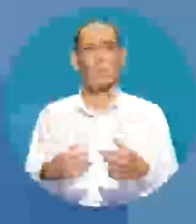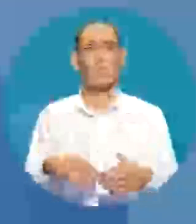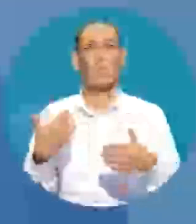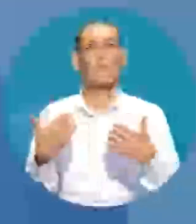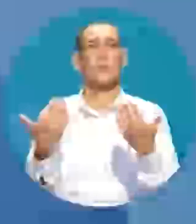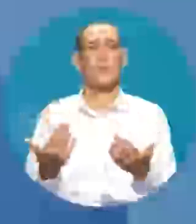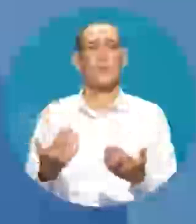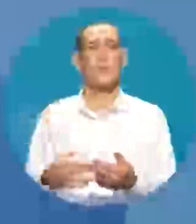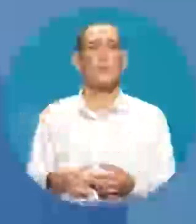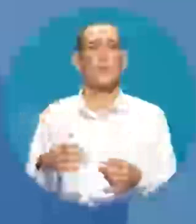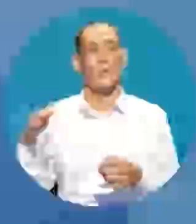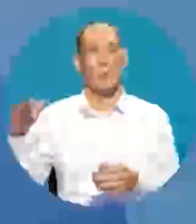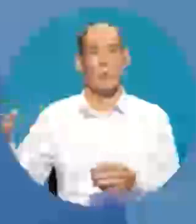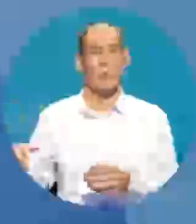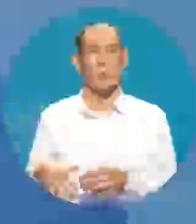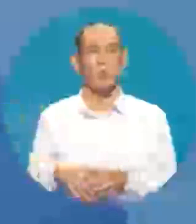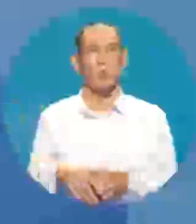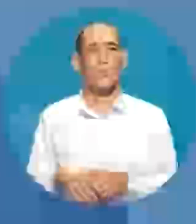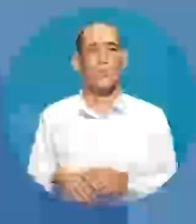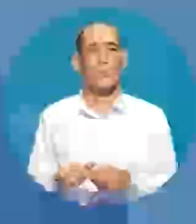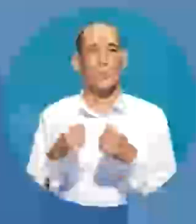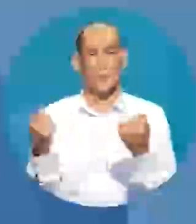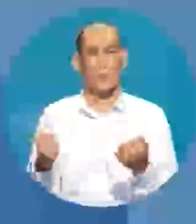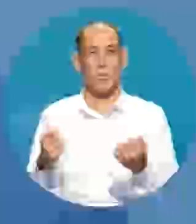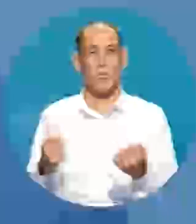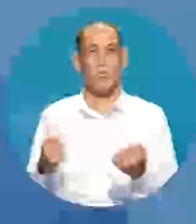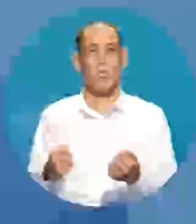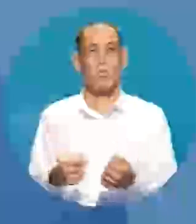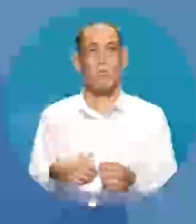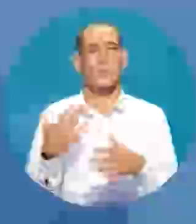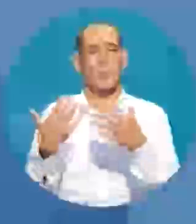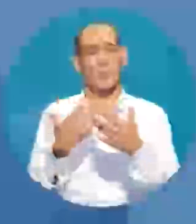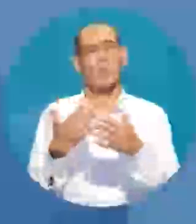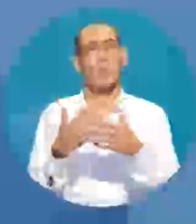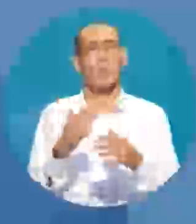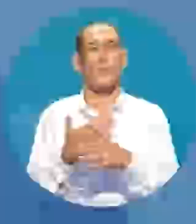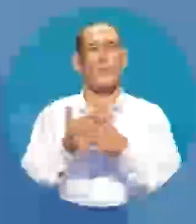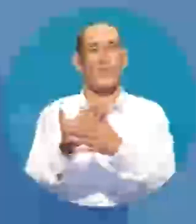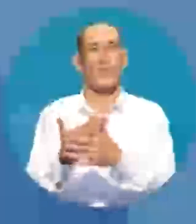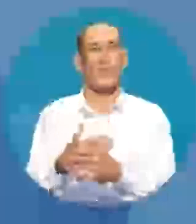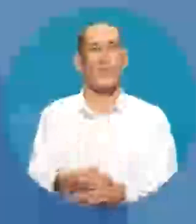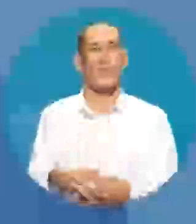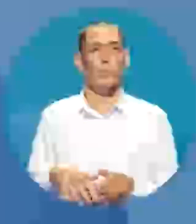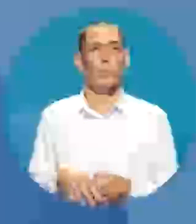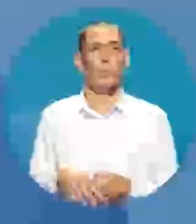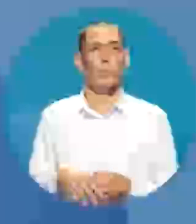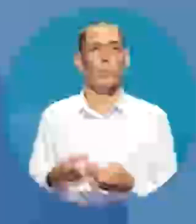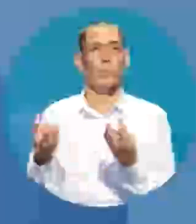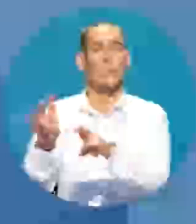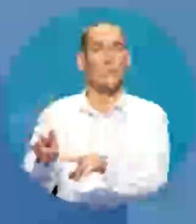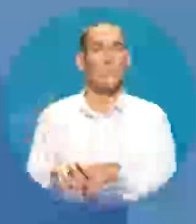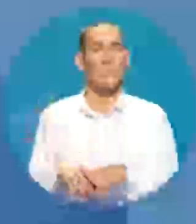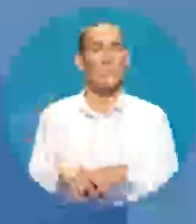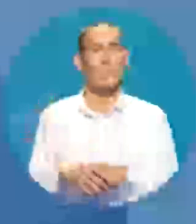payda boldı. Yendi bunu balalar, aşılgan jağın kol jardeminde alıp